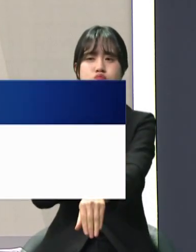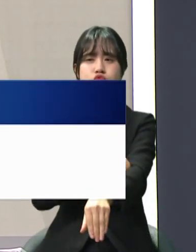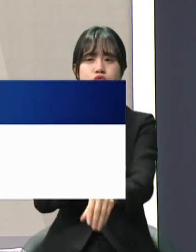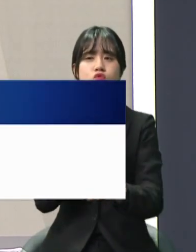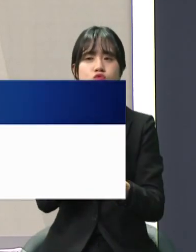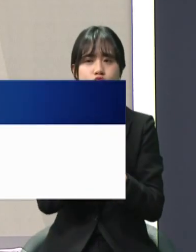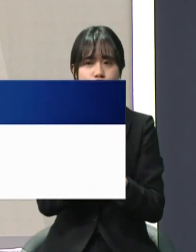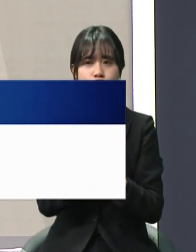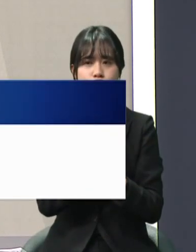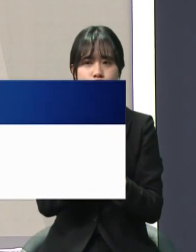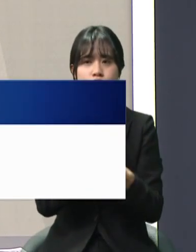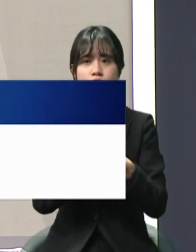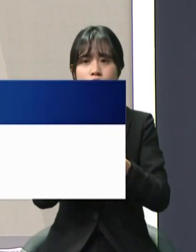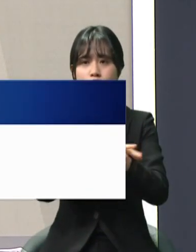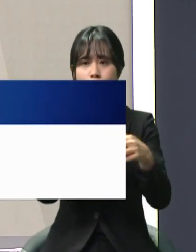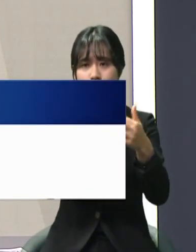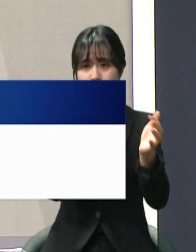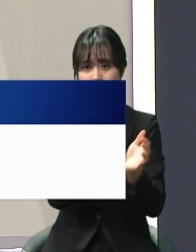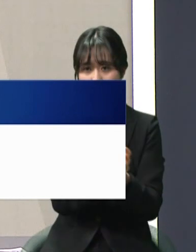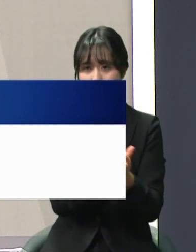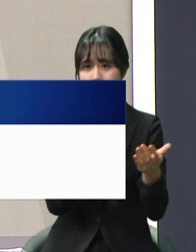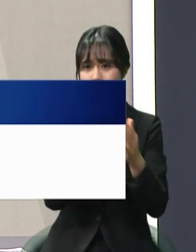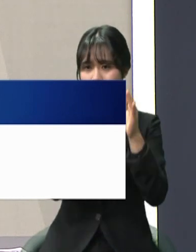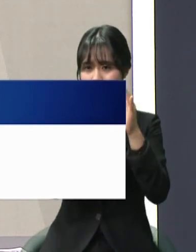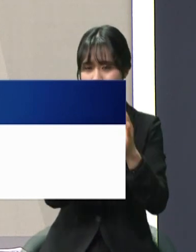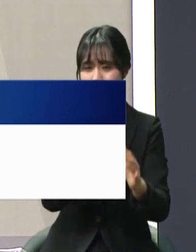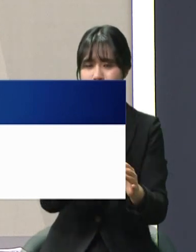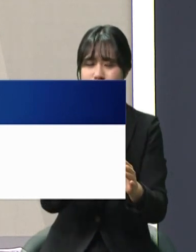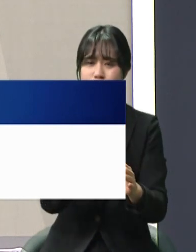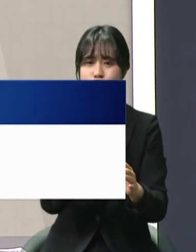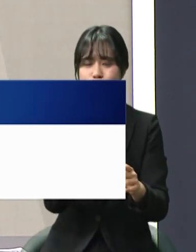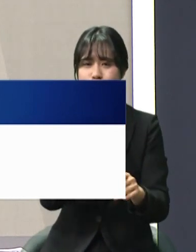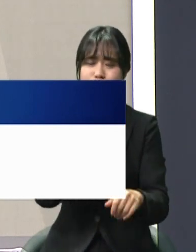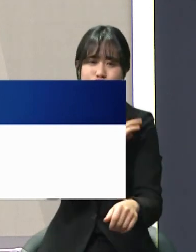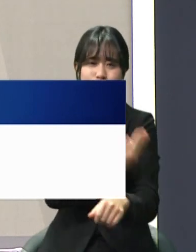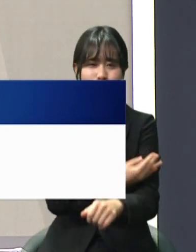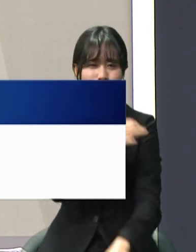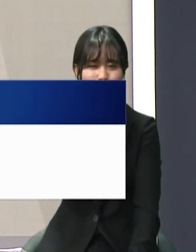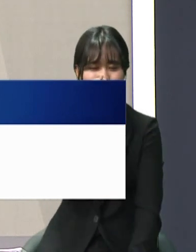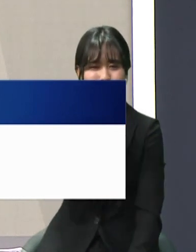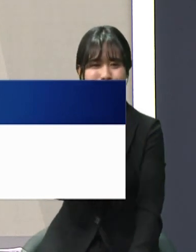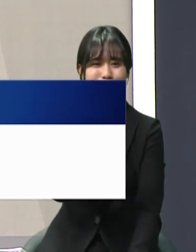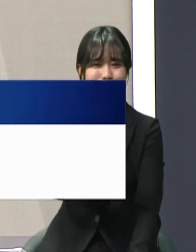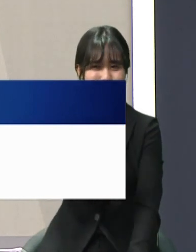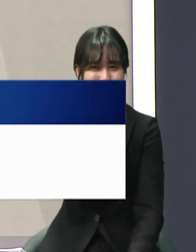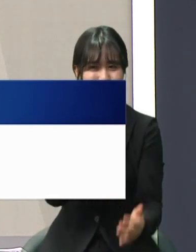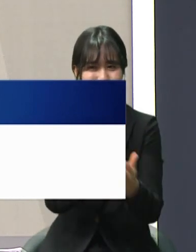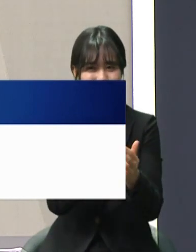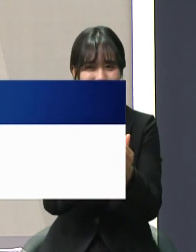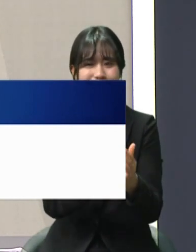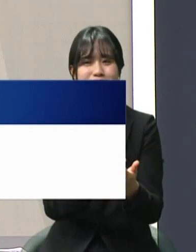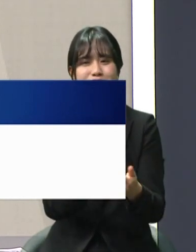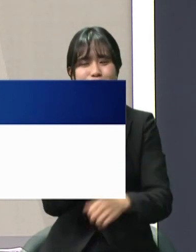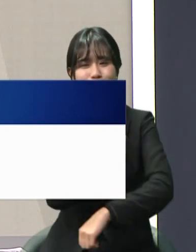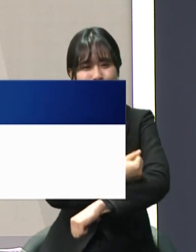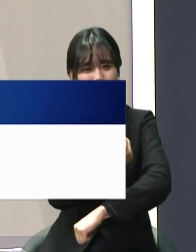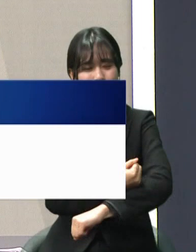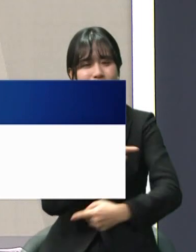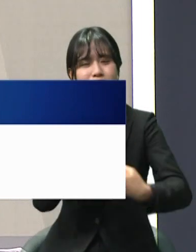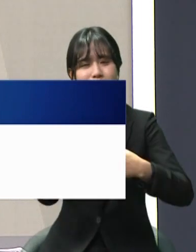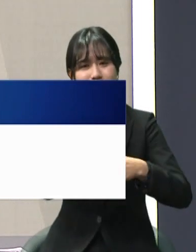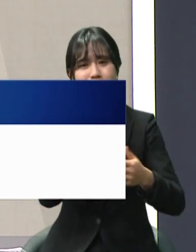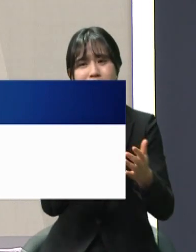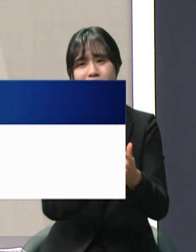굉장히 여당에서 높은 지위에도 계셨던 것으로 기억하고, 또 국토교통을 굉장히 오랫동안 애쓰신 걸로 아는데,